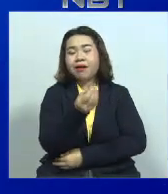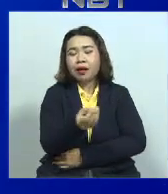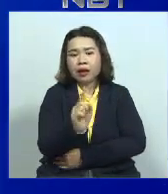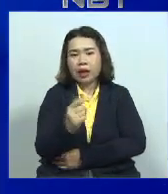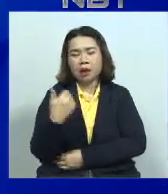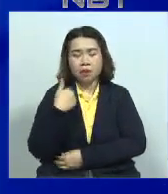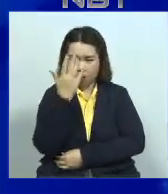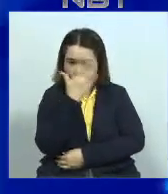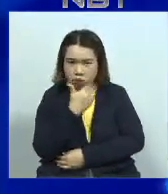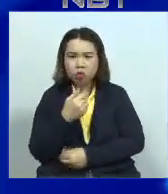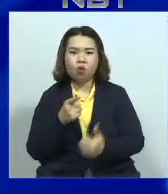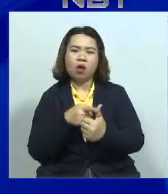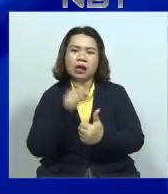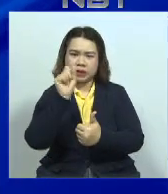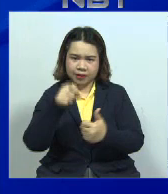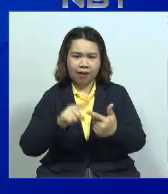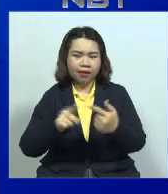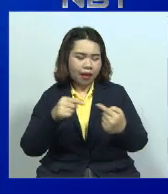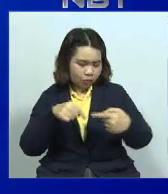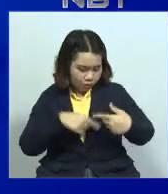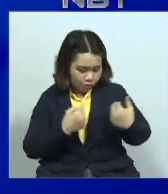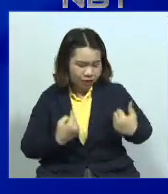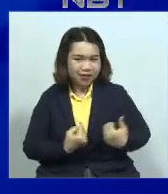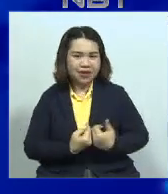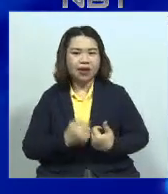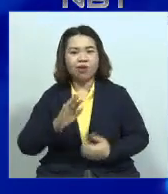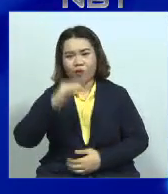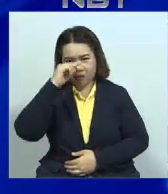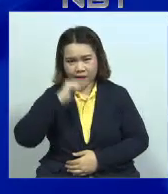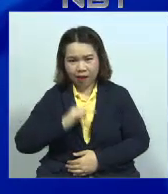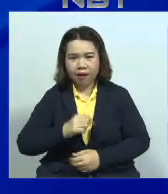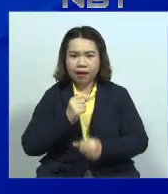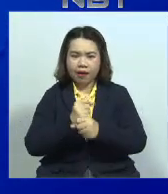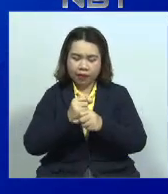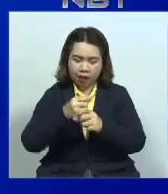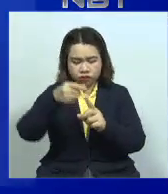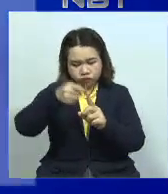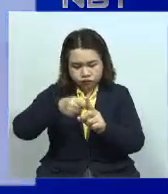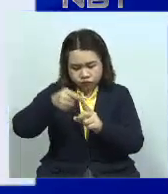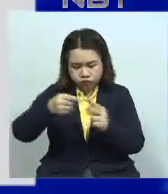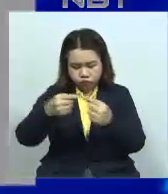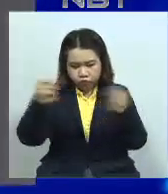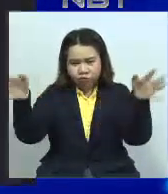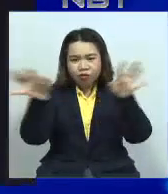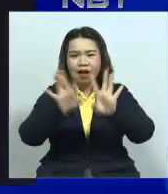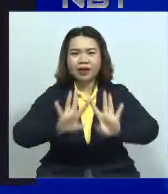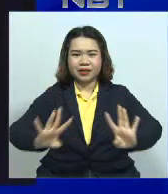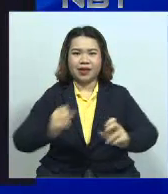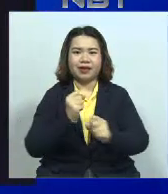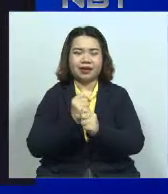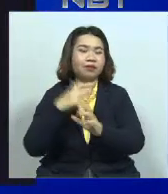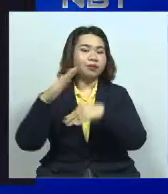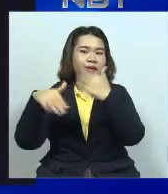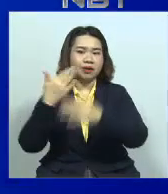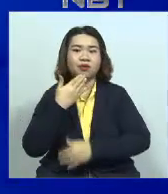ว่าความงดงามคือการแสดงไมตรีจิตของคนไทยเรียงร้อยผสานพลังประชาคมอาเซียนสู่การพัฒนา